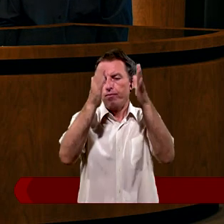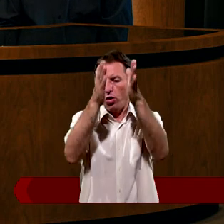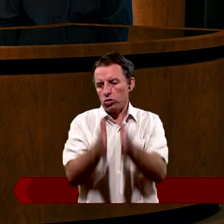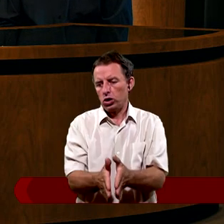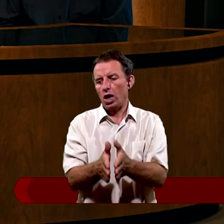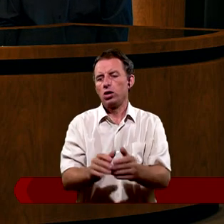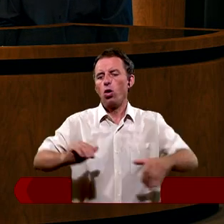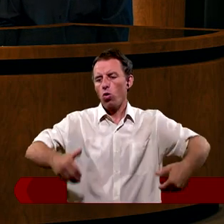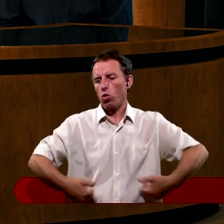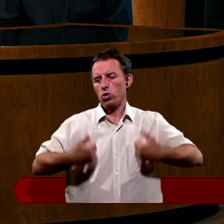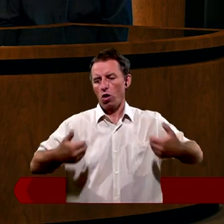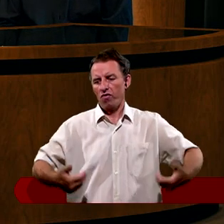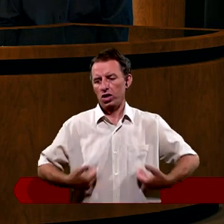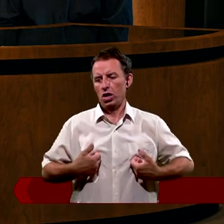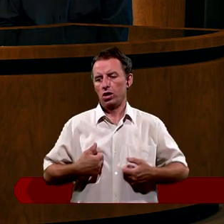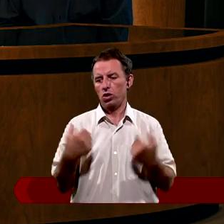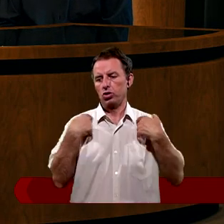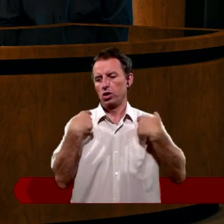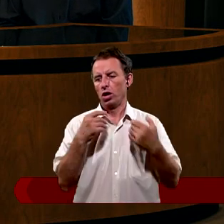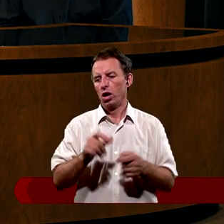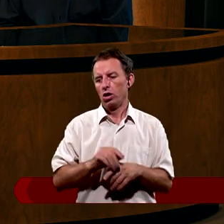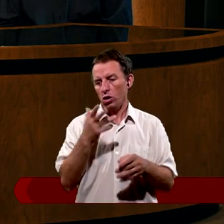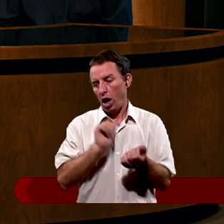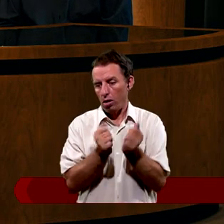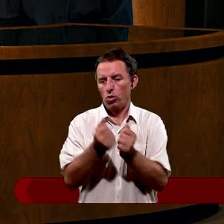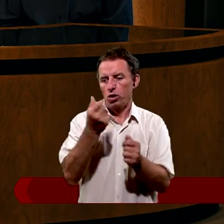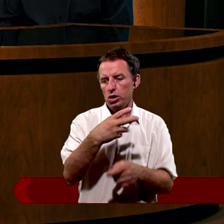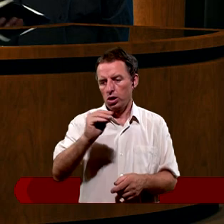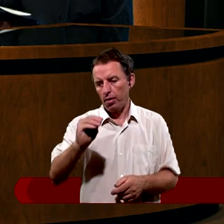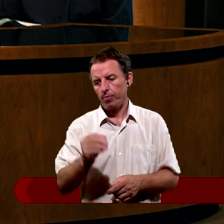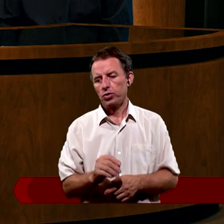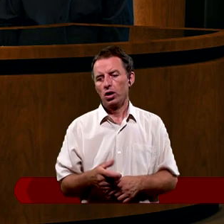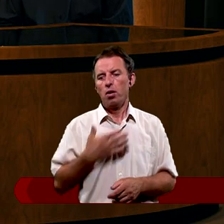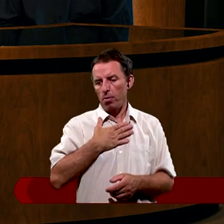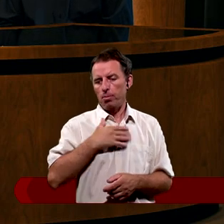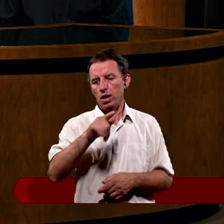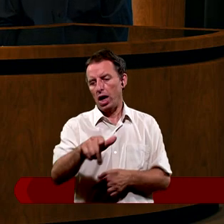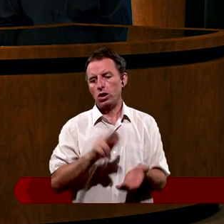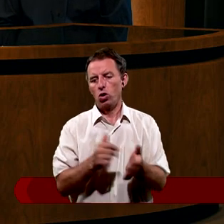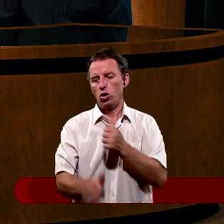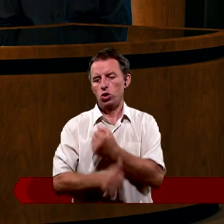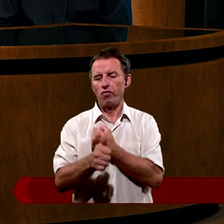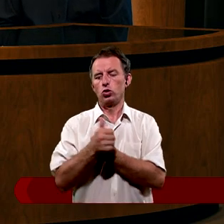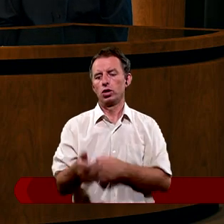go uzdrowienia, bo powiedział, co jest łatwiej rzec, uzdrowiony jesteś? Nie. Popatrz, żebyście mieli dowód.